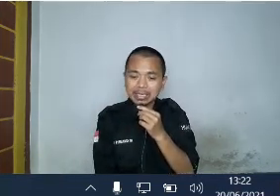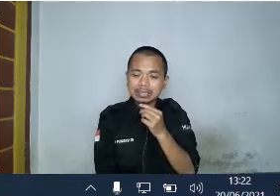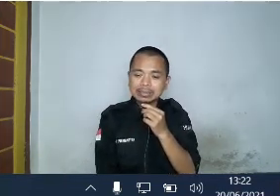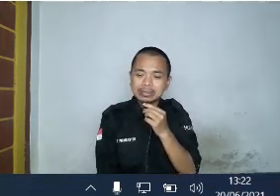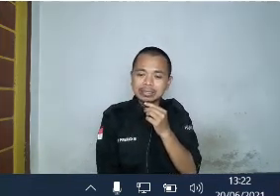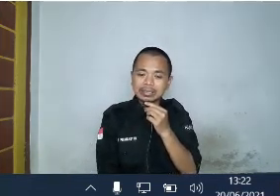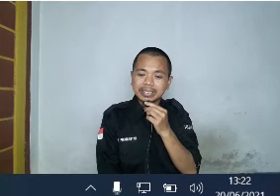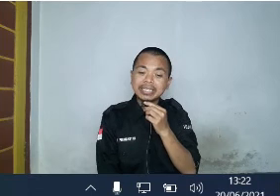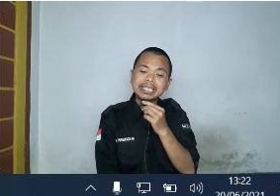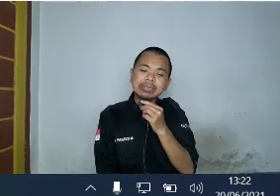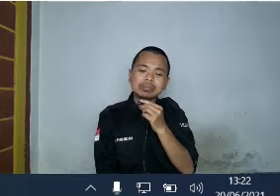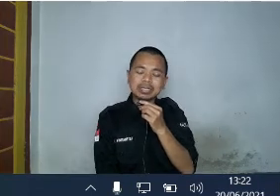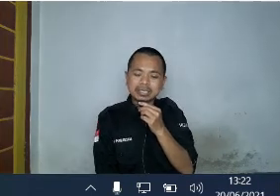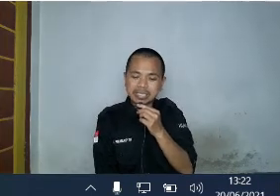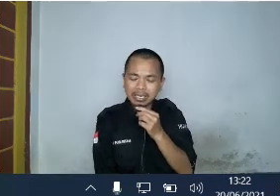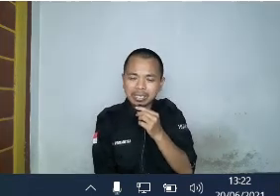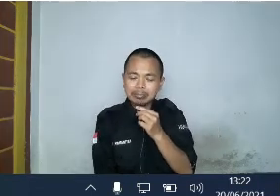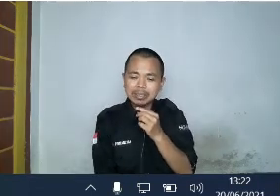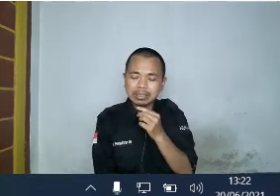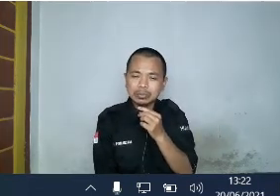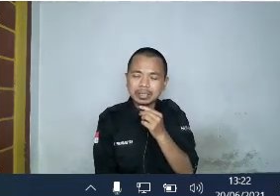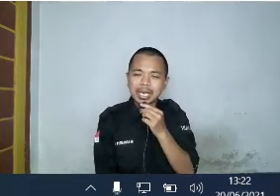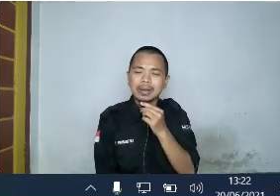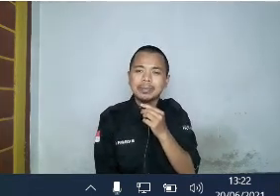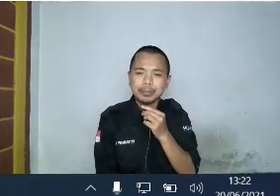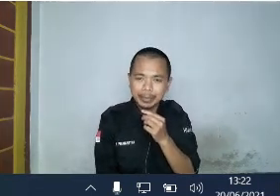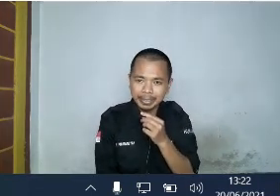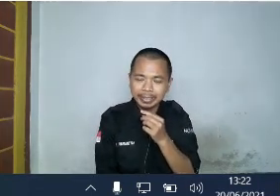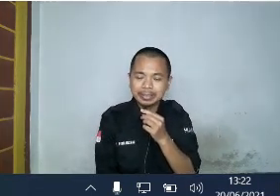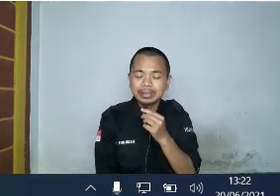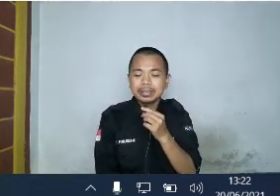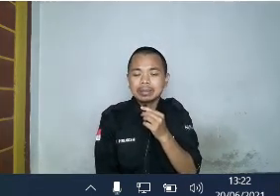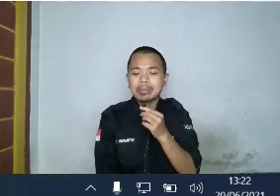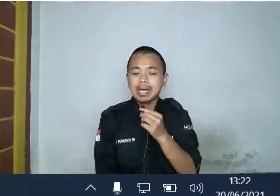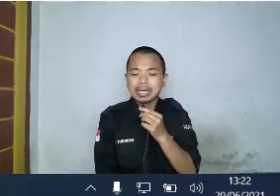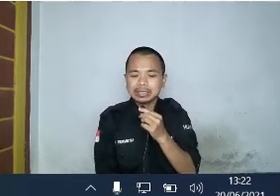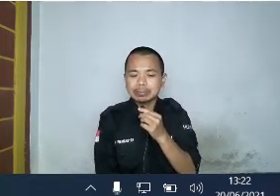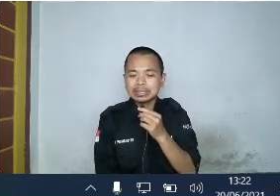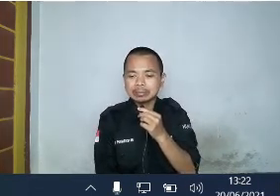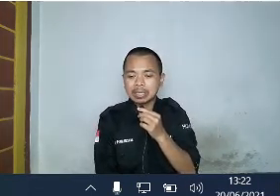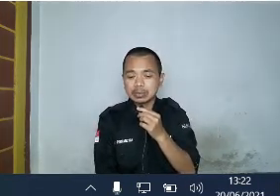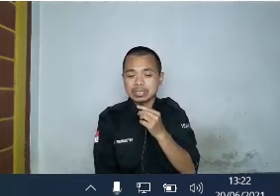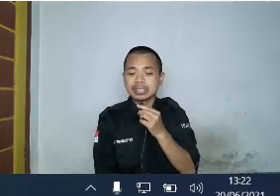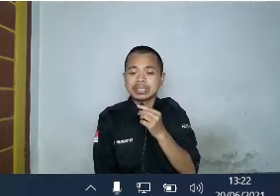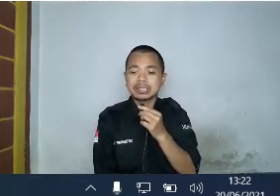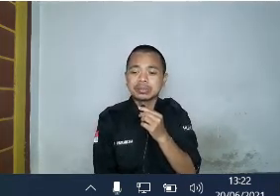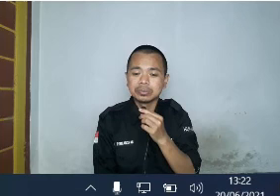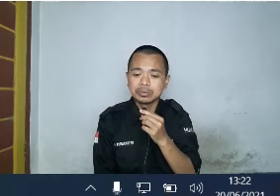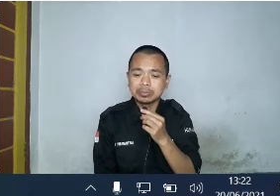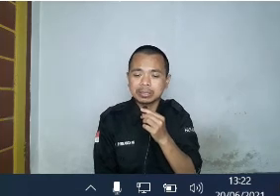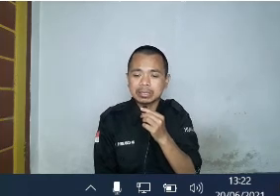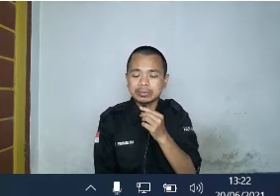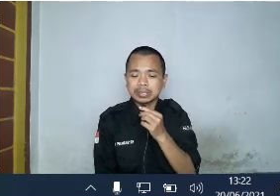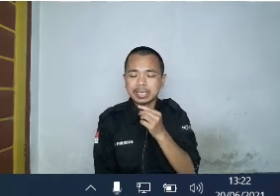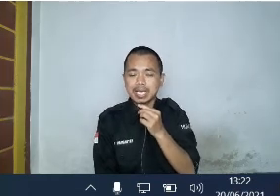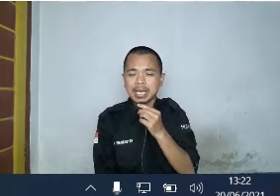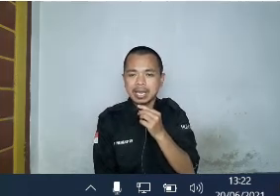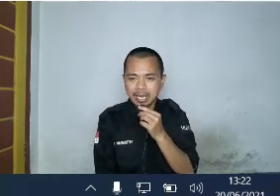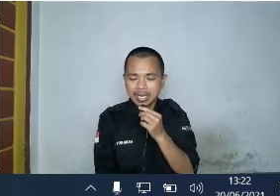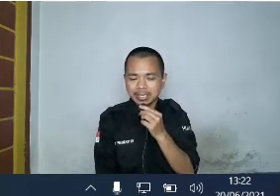mengerjakan ingin mengerjakan matakuliah b maka teman-teman harus selesai dulu